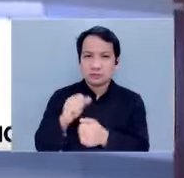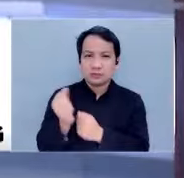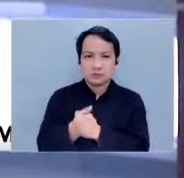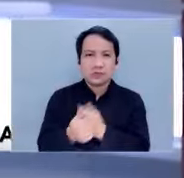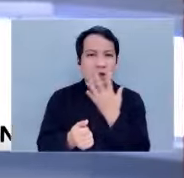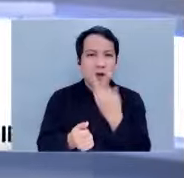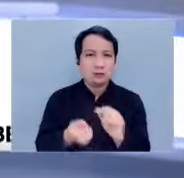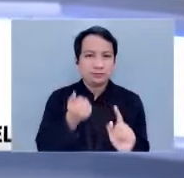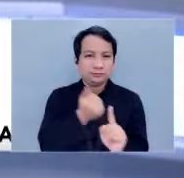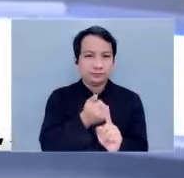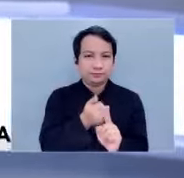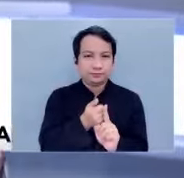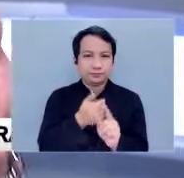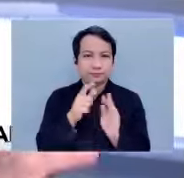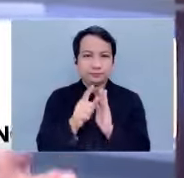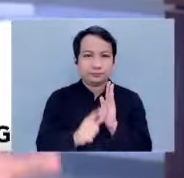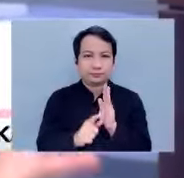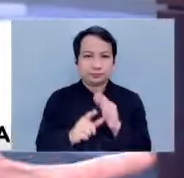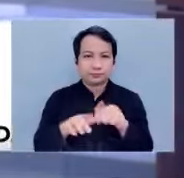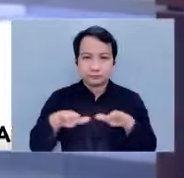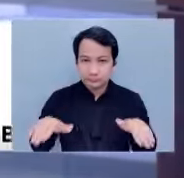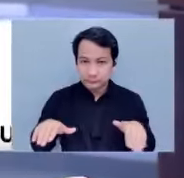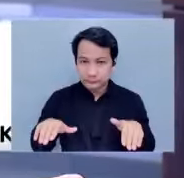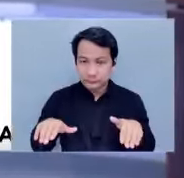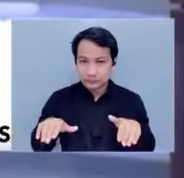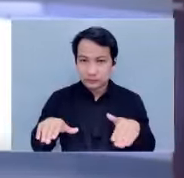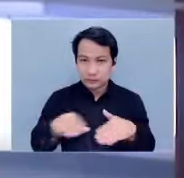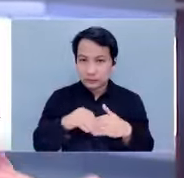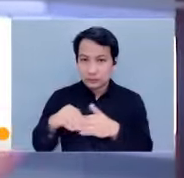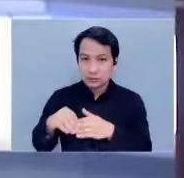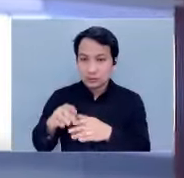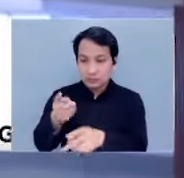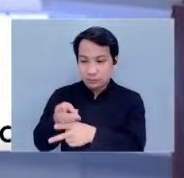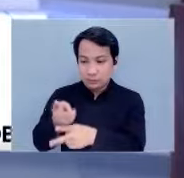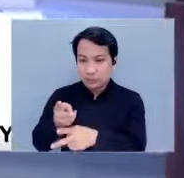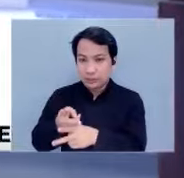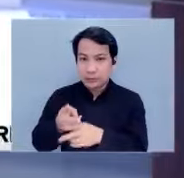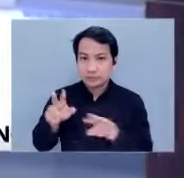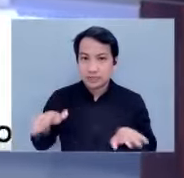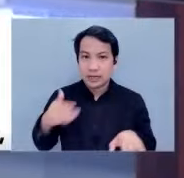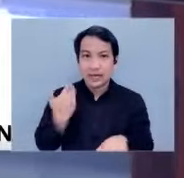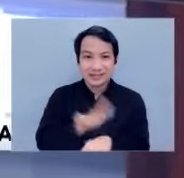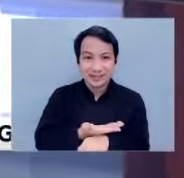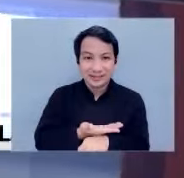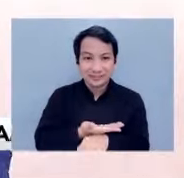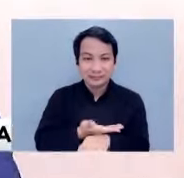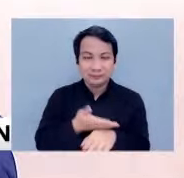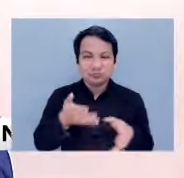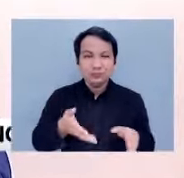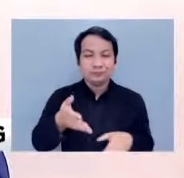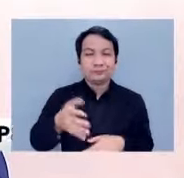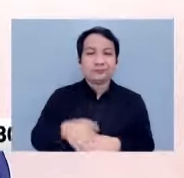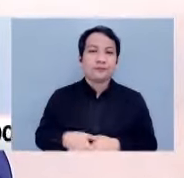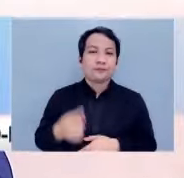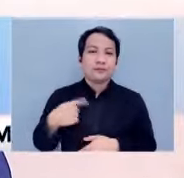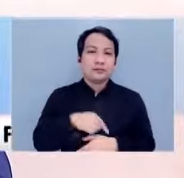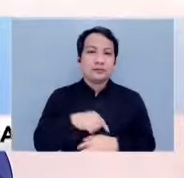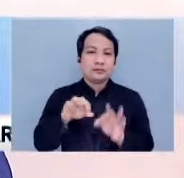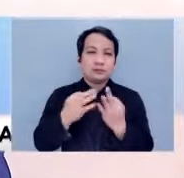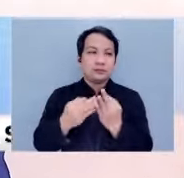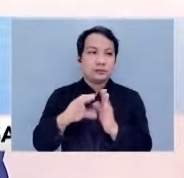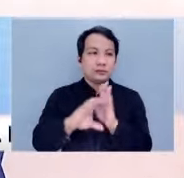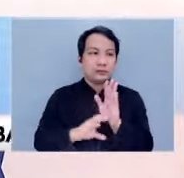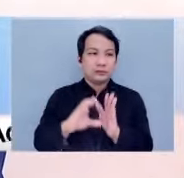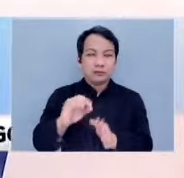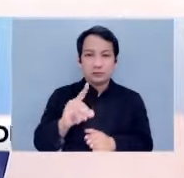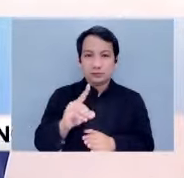ang maging legal guardian ng mga menor de edad? Anim yun, yung mga anak nilang naiwan. Sa family code natin, meron tinatawag na chain